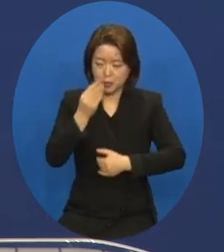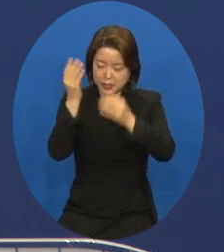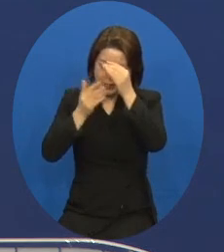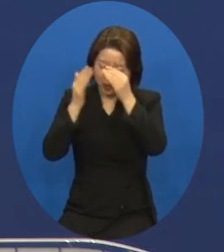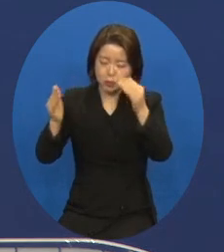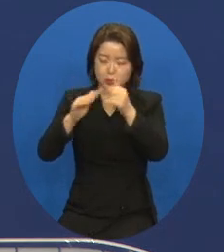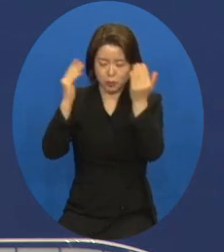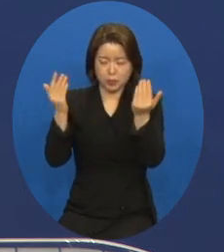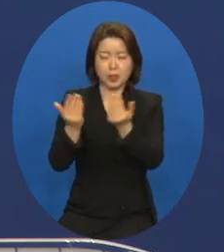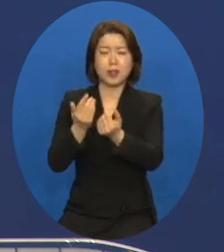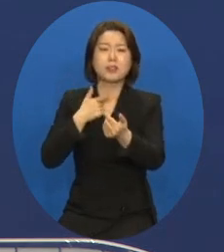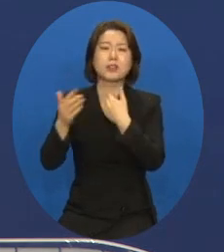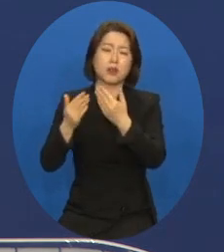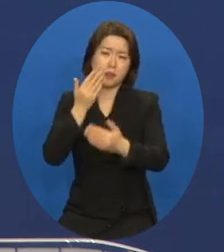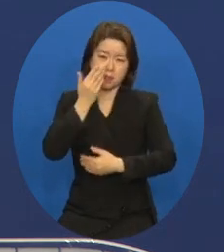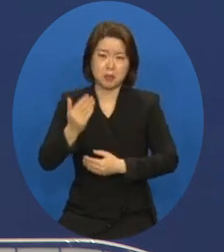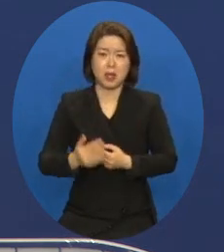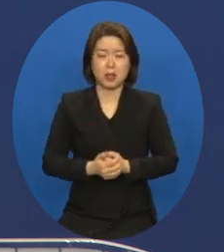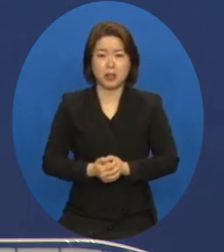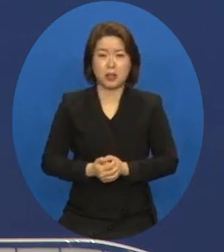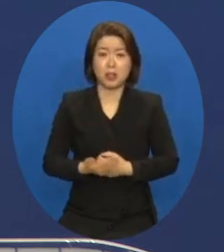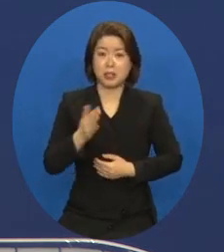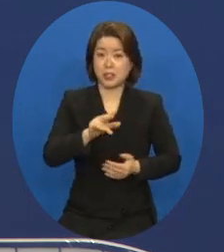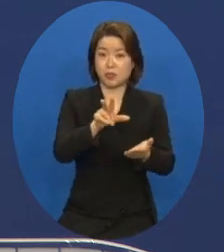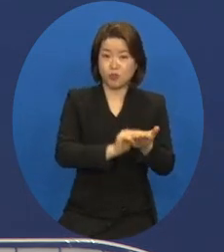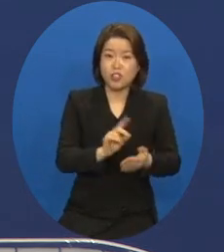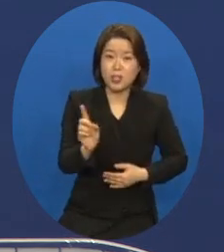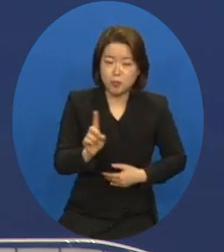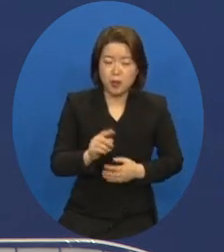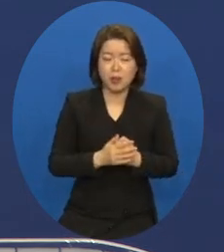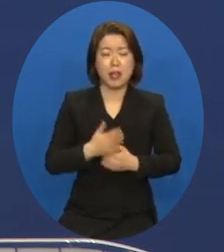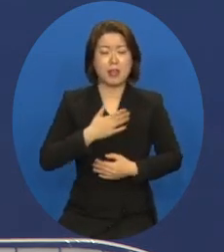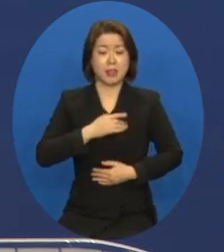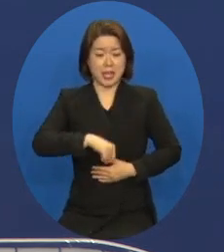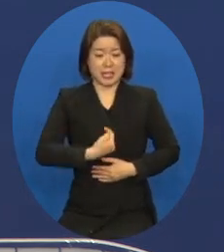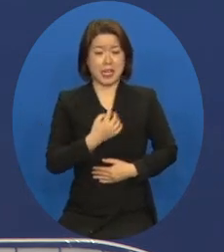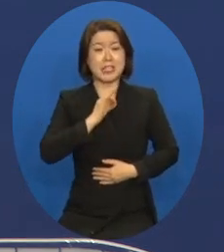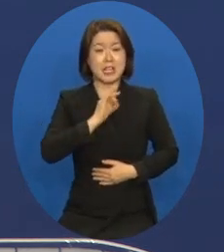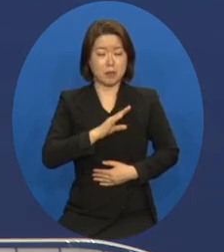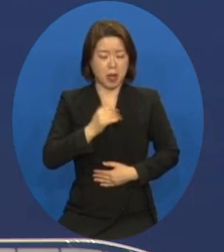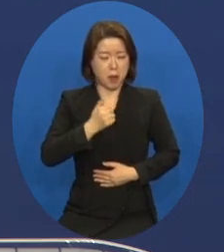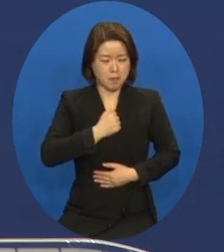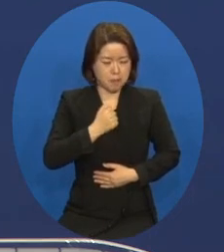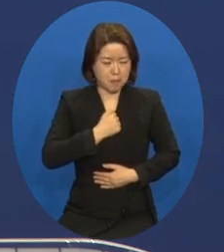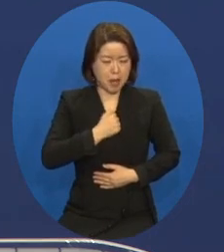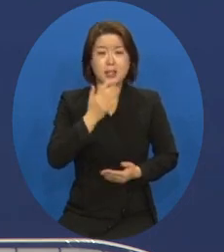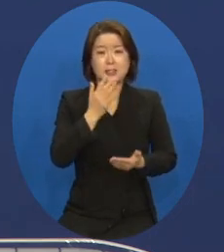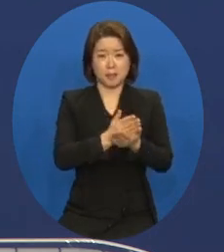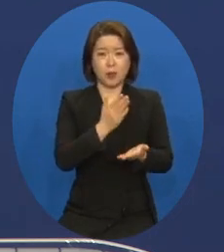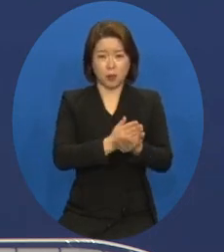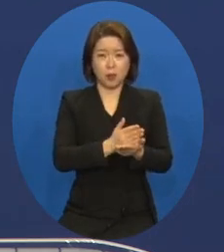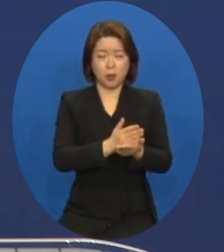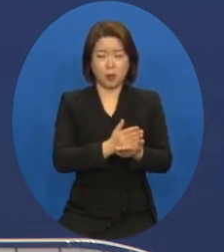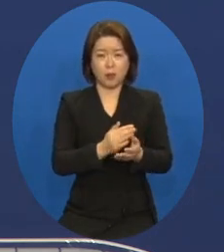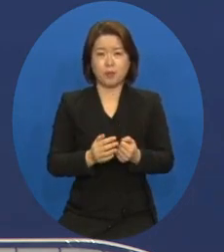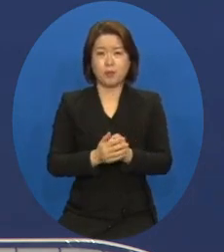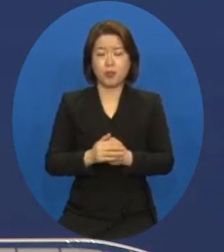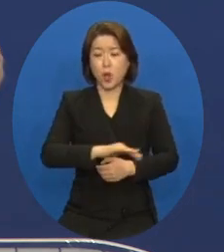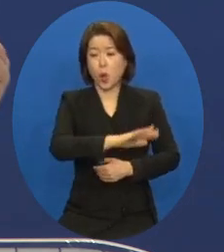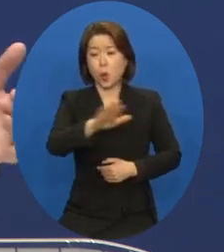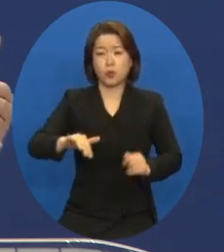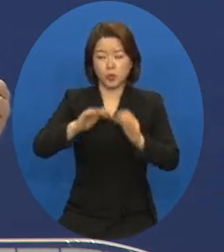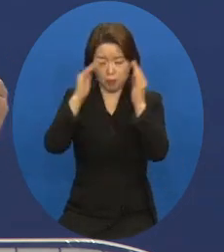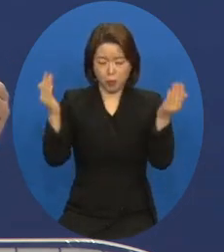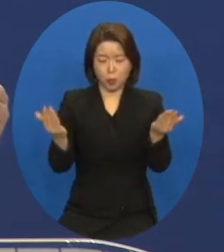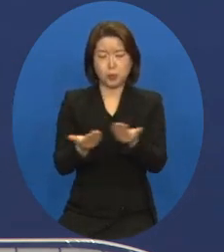일입니다 문제는 우리 자신의 문제로 만에 통하지 말고 우리 모두가